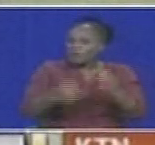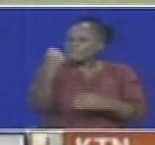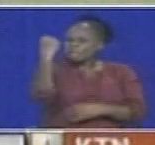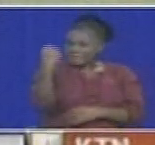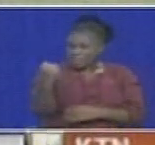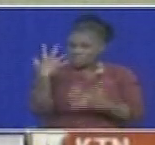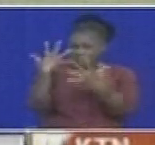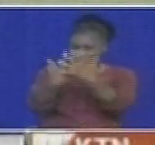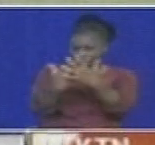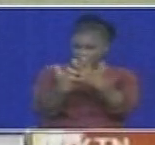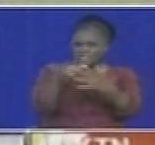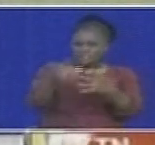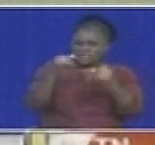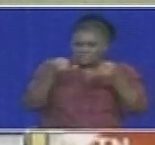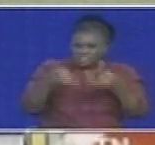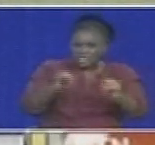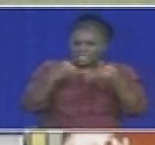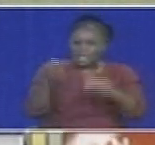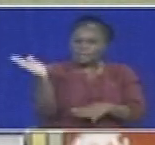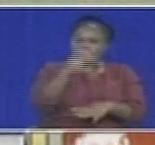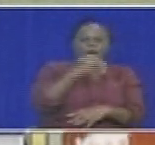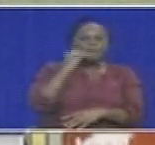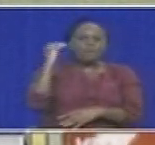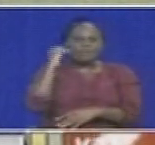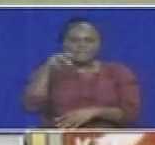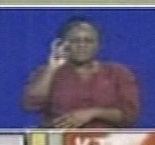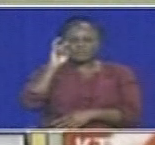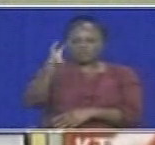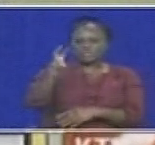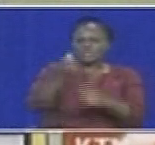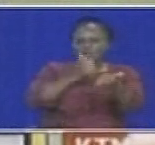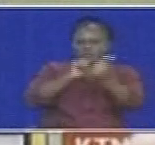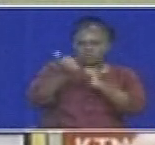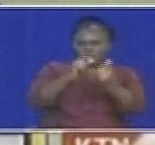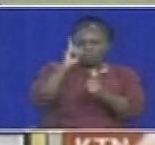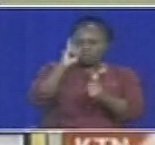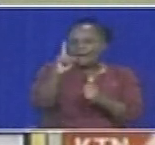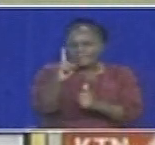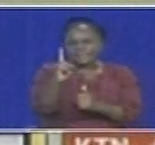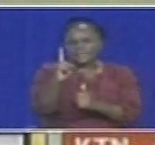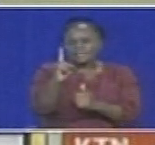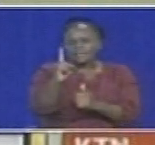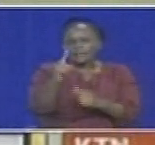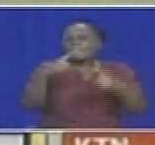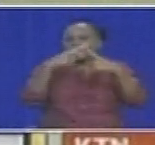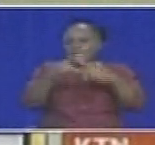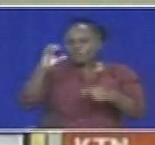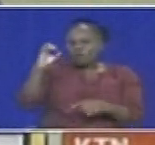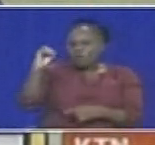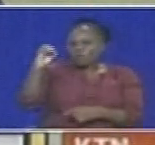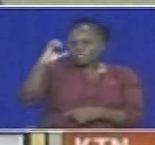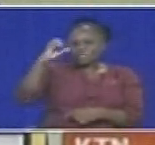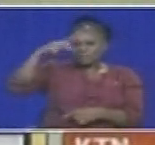walitiwa nguvuni walipokuwa wakielekea nyumbani baada ya kutizama mechi katika mkahawa mmoja eneo hilo. Hata hivyo, OCPD